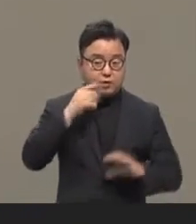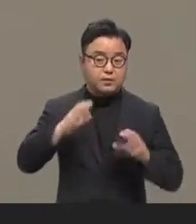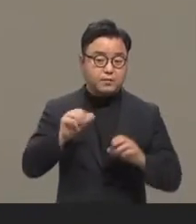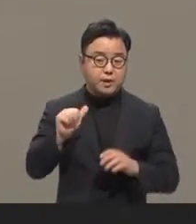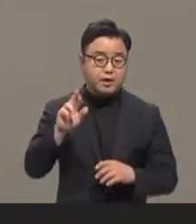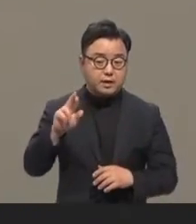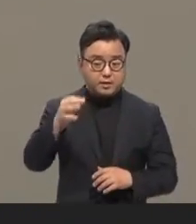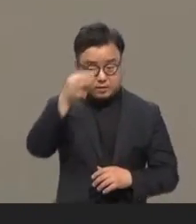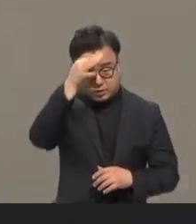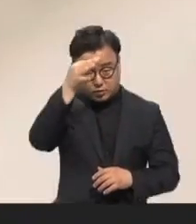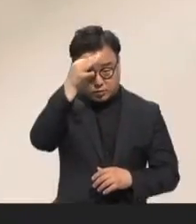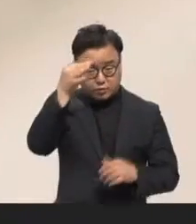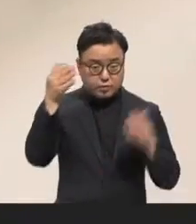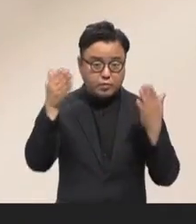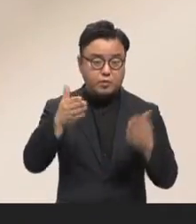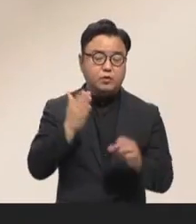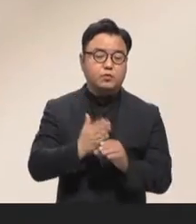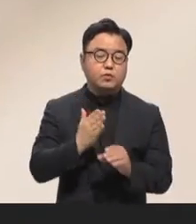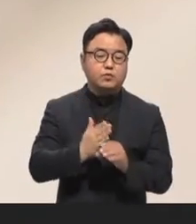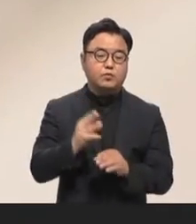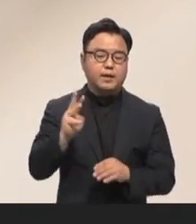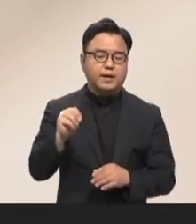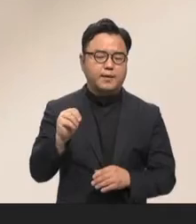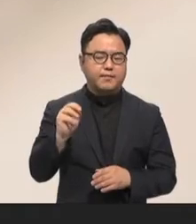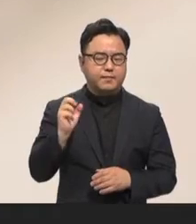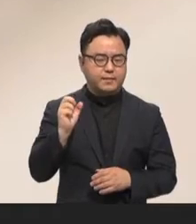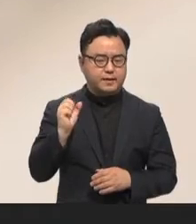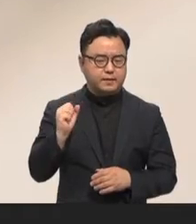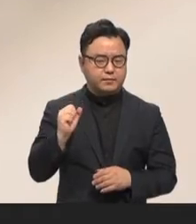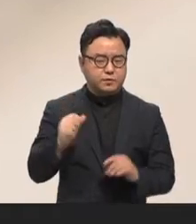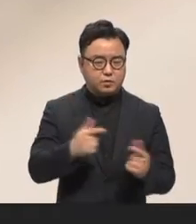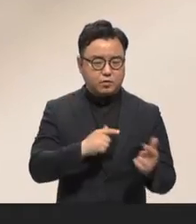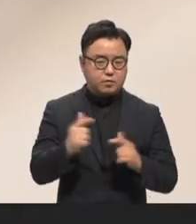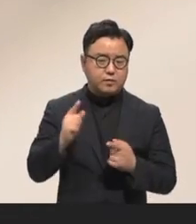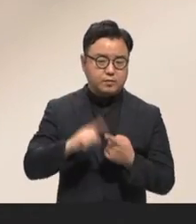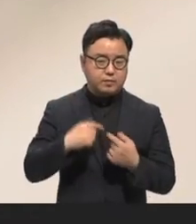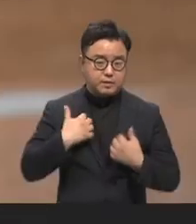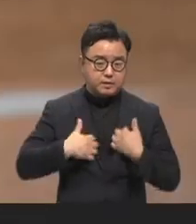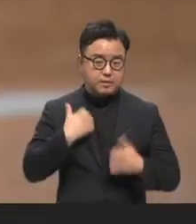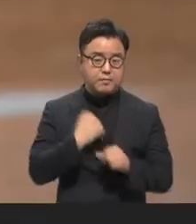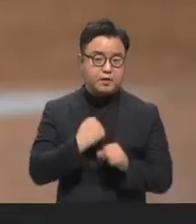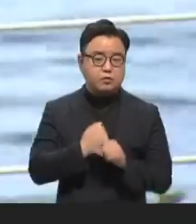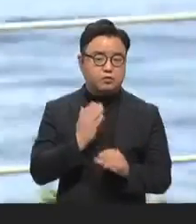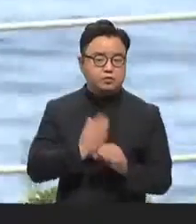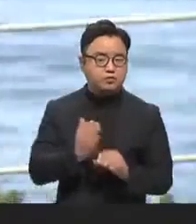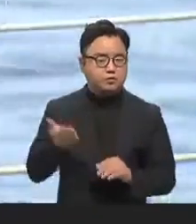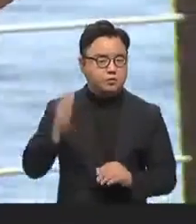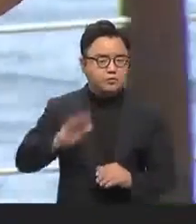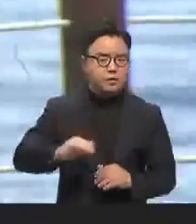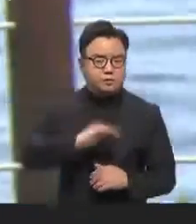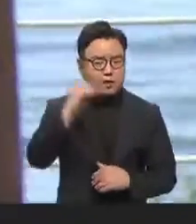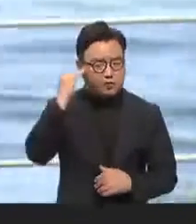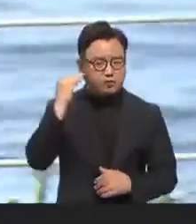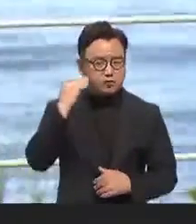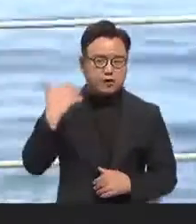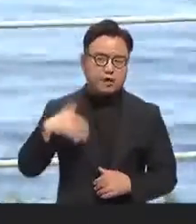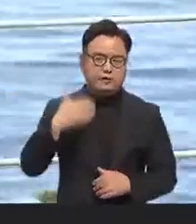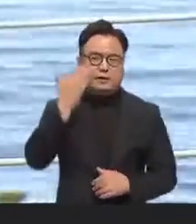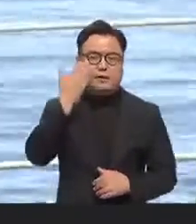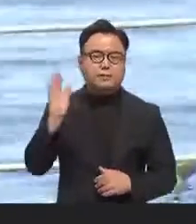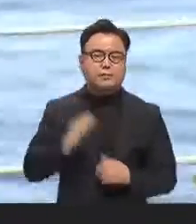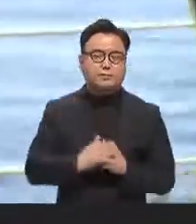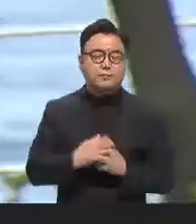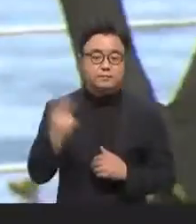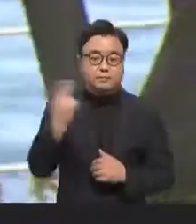최근엔 마이크로소프트 AR 게임 개발에 뛰어든 상태지만 우리나라에선 아직 생소한 장입니다 AR 기술은